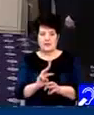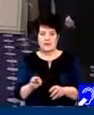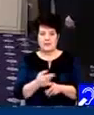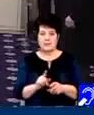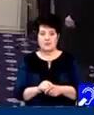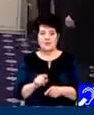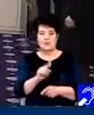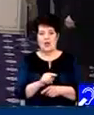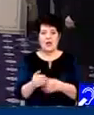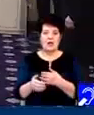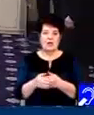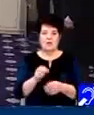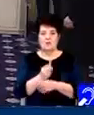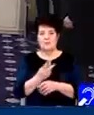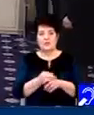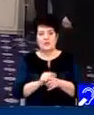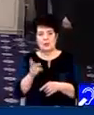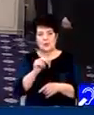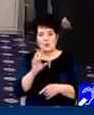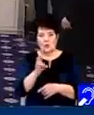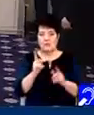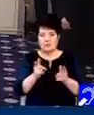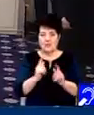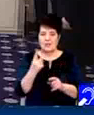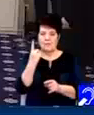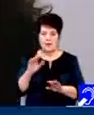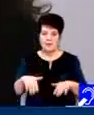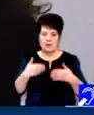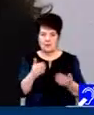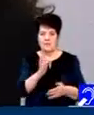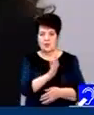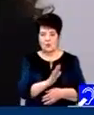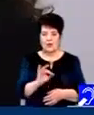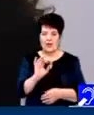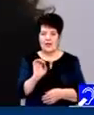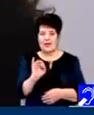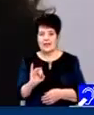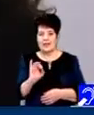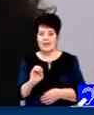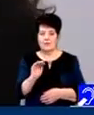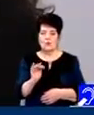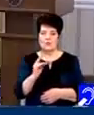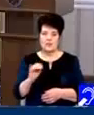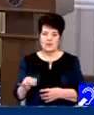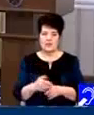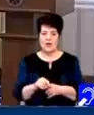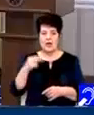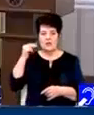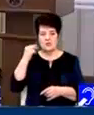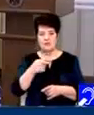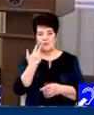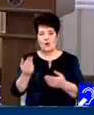gestul său, de această dată președintele Dodon a acceptat din prima candidatura Victoriei Iftodi. Șeful statului a semnat